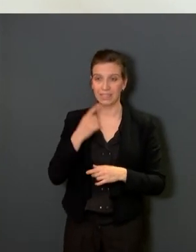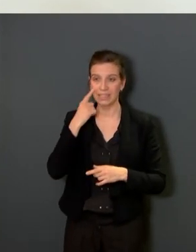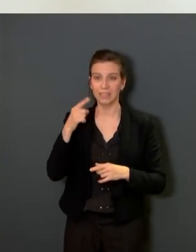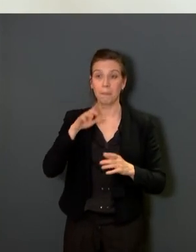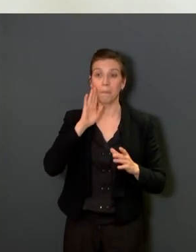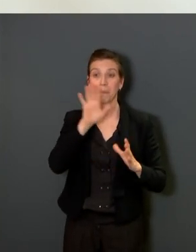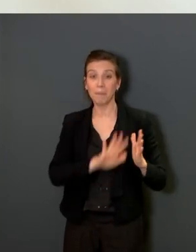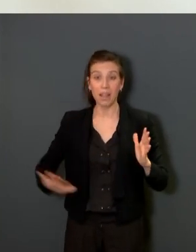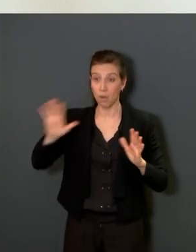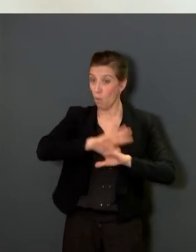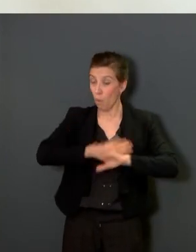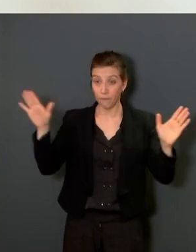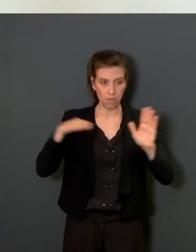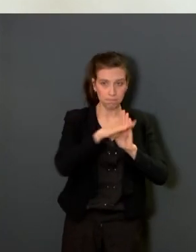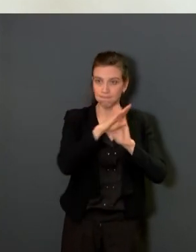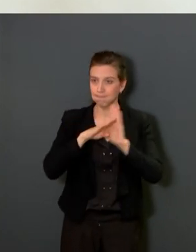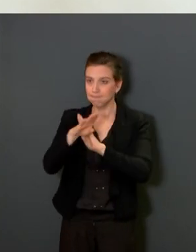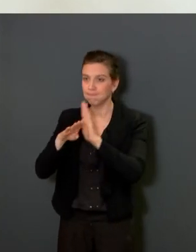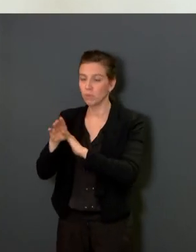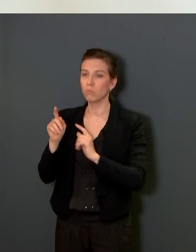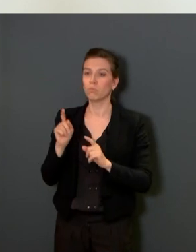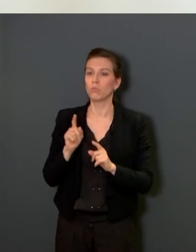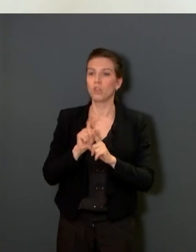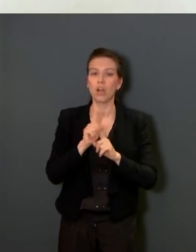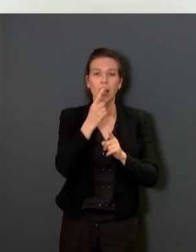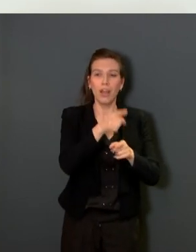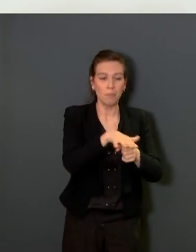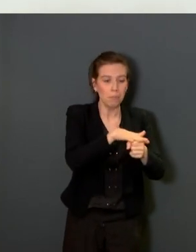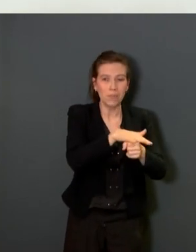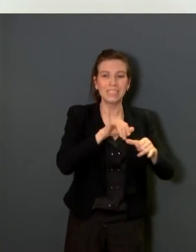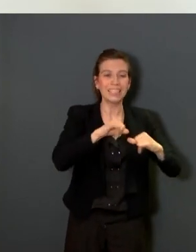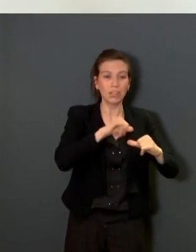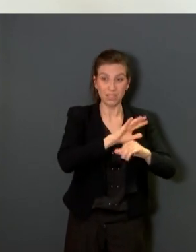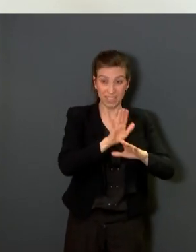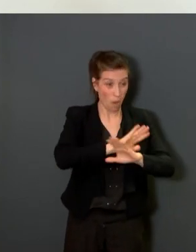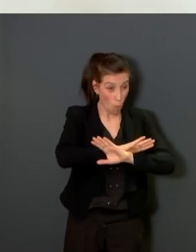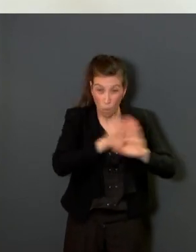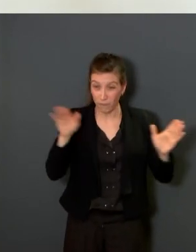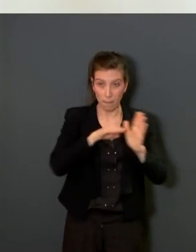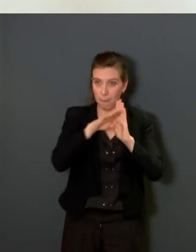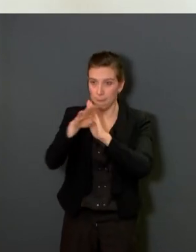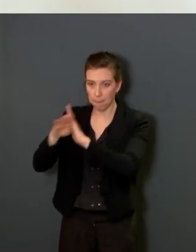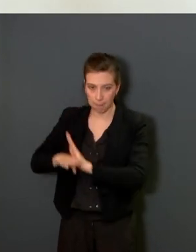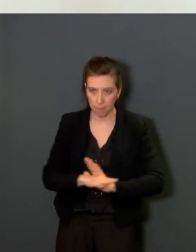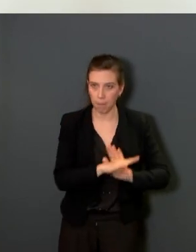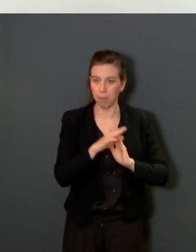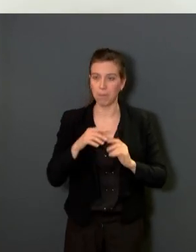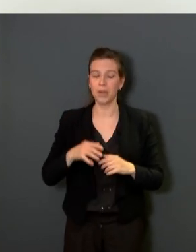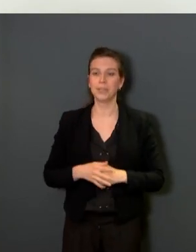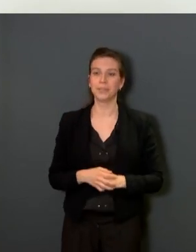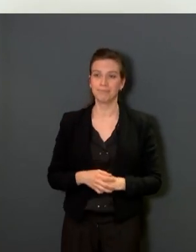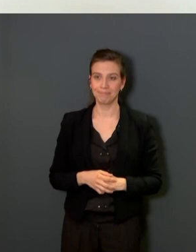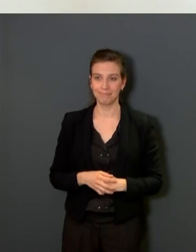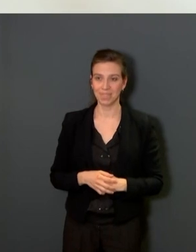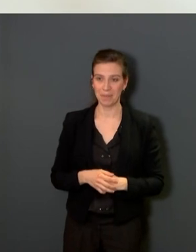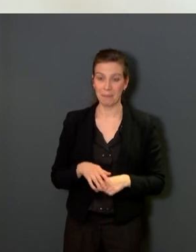niet in één bepaald ziekenhuis. Het gaat over opnames die overal stijgen. En het dwingt ons om bijzonder